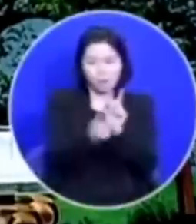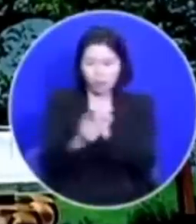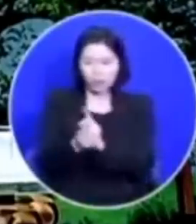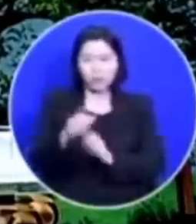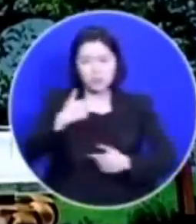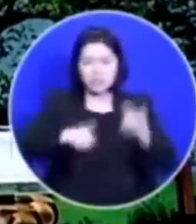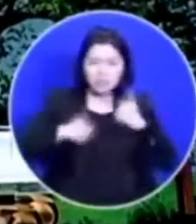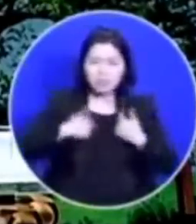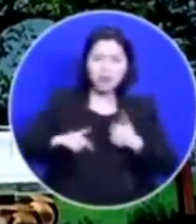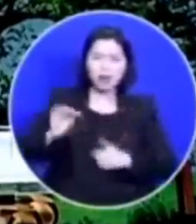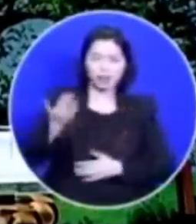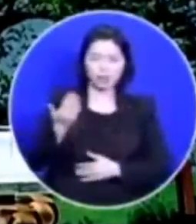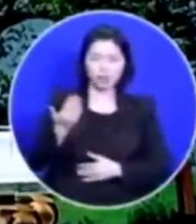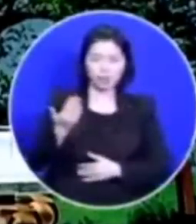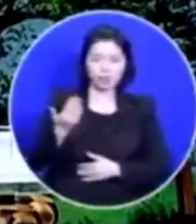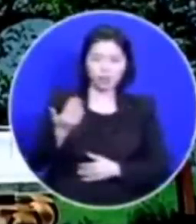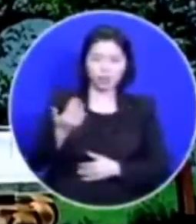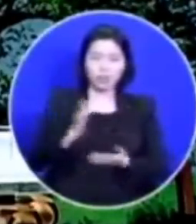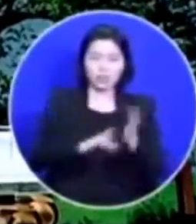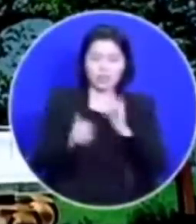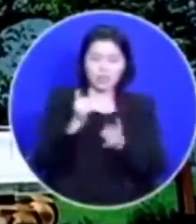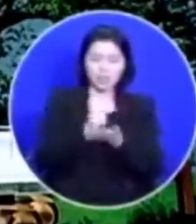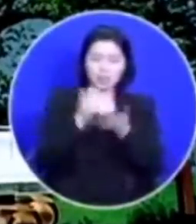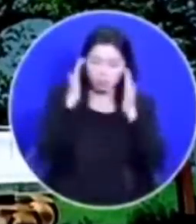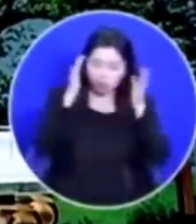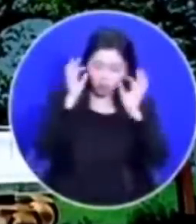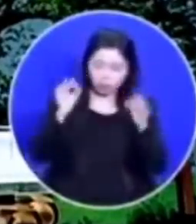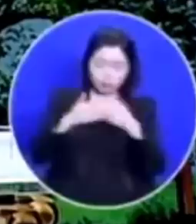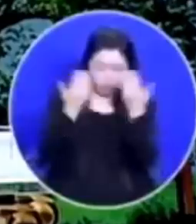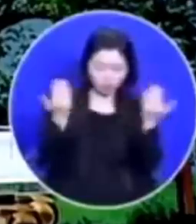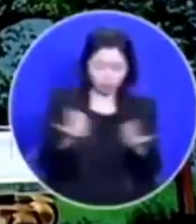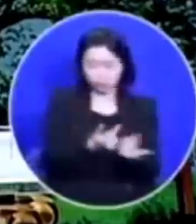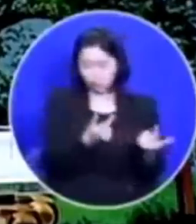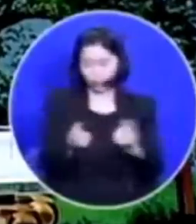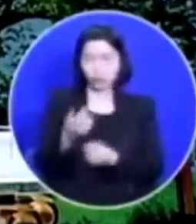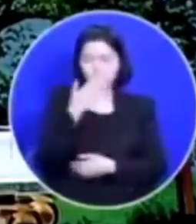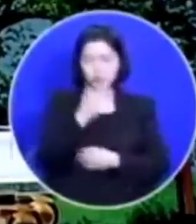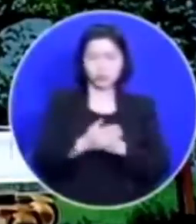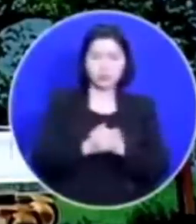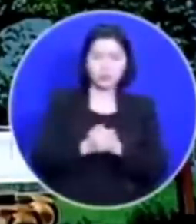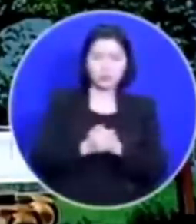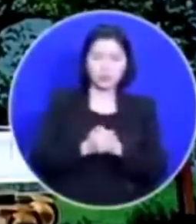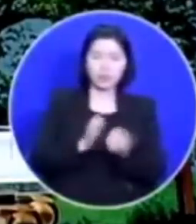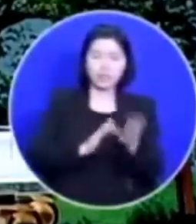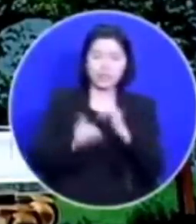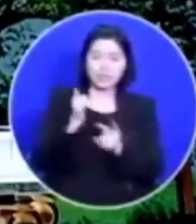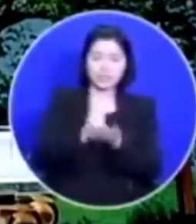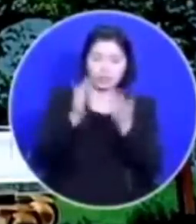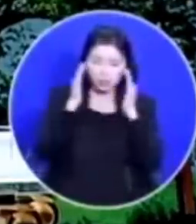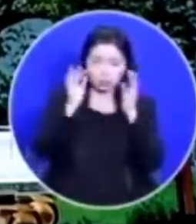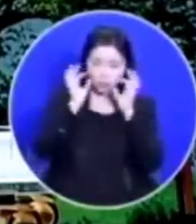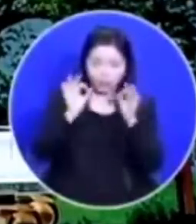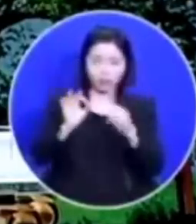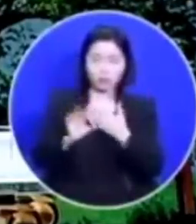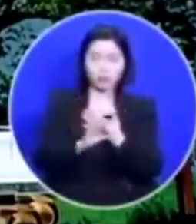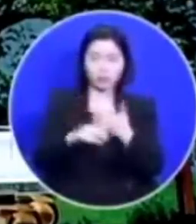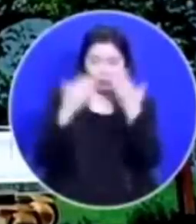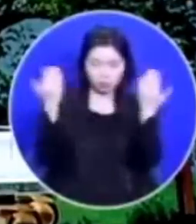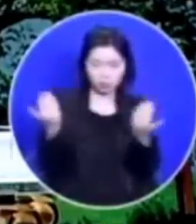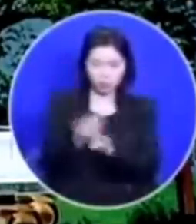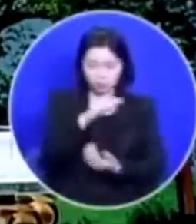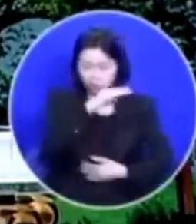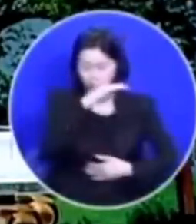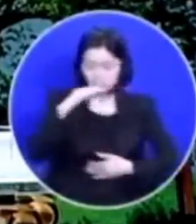사람입니다 예수님을 바라보면 다 그렇게 됩니다 우리가 예수님을 바라보면 모든게 정상적으로